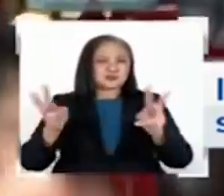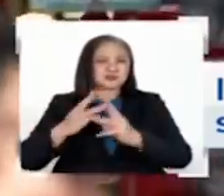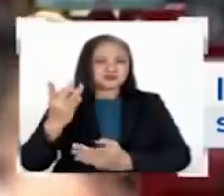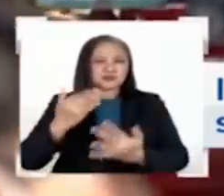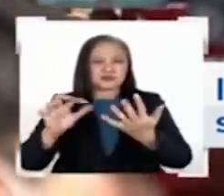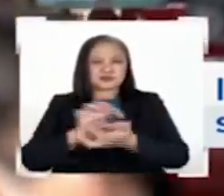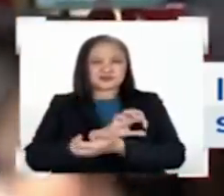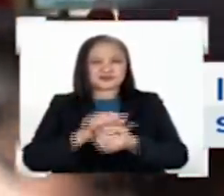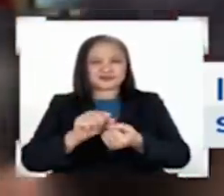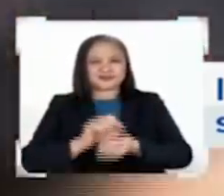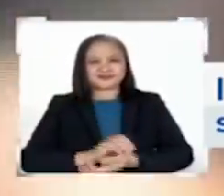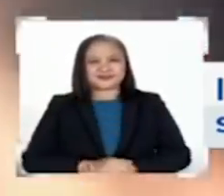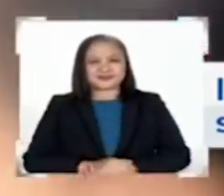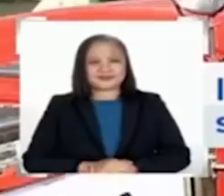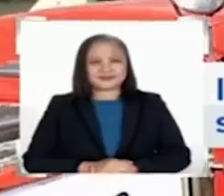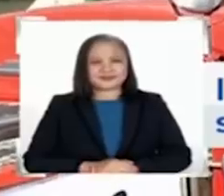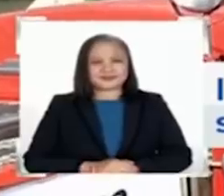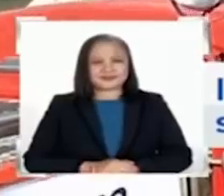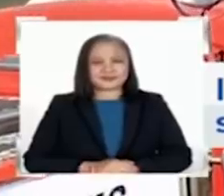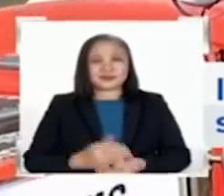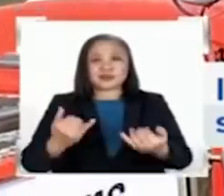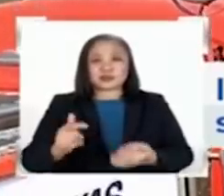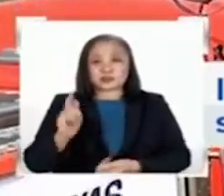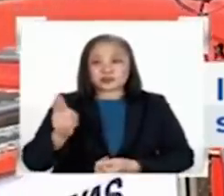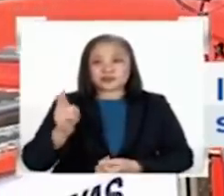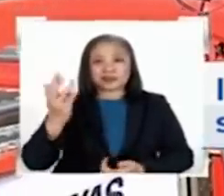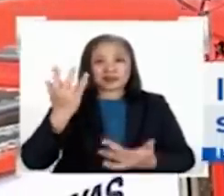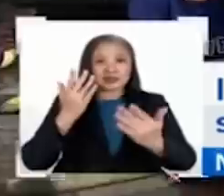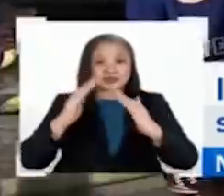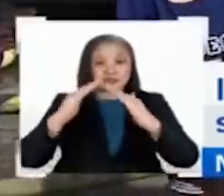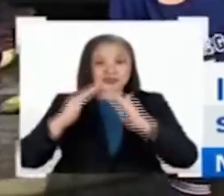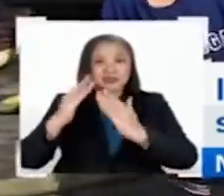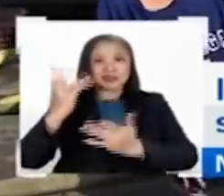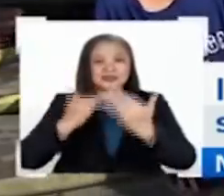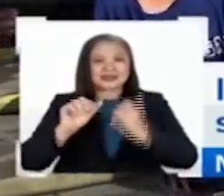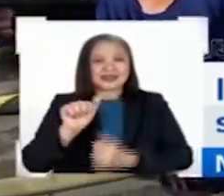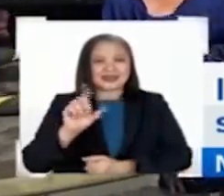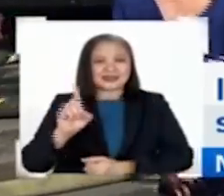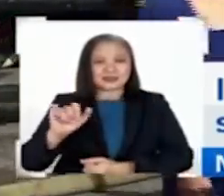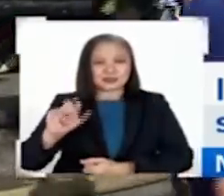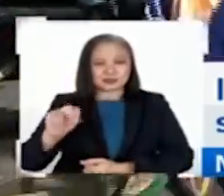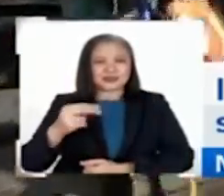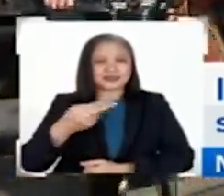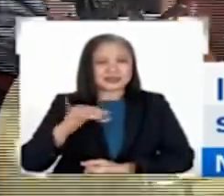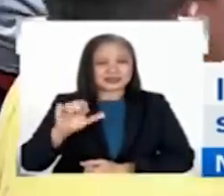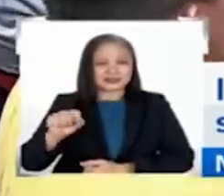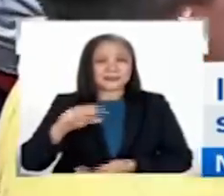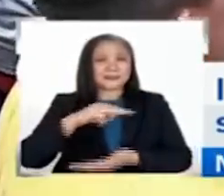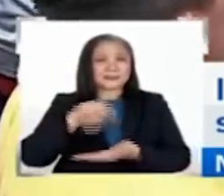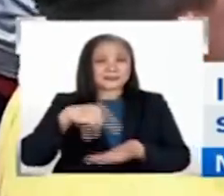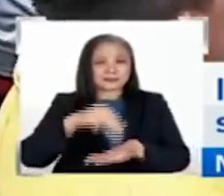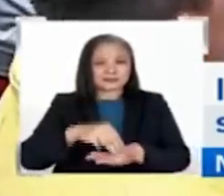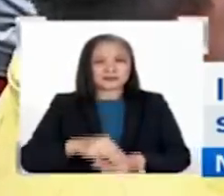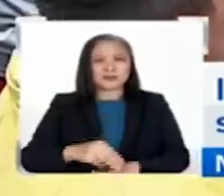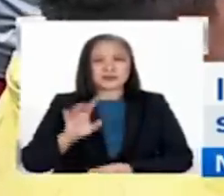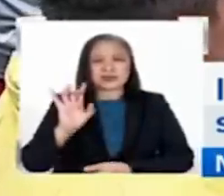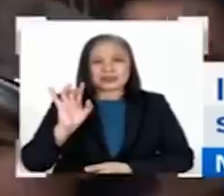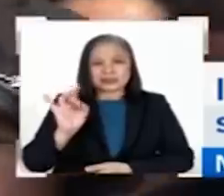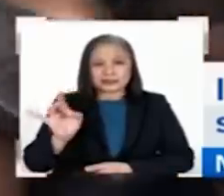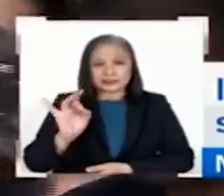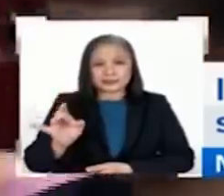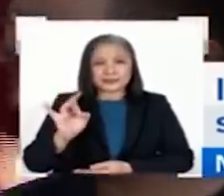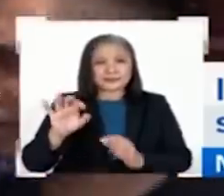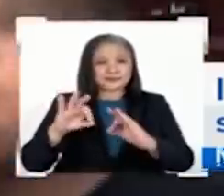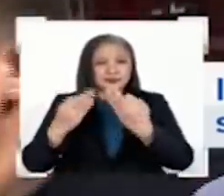Aabot naman sa 20 bahay ng tupok sa Barangay Addition Hills, Mandaluyong. 80 pamilya ang apektado. Isang sugatan sa sunog